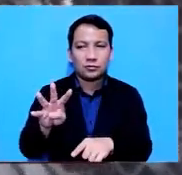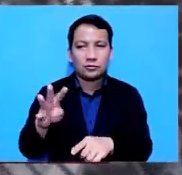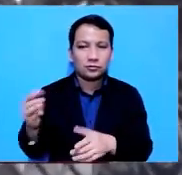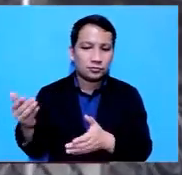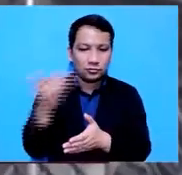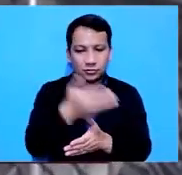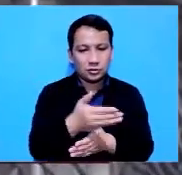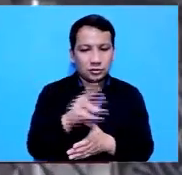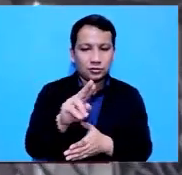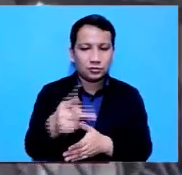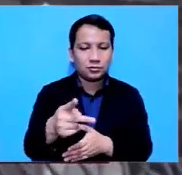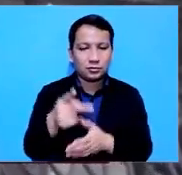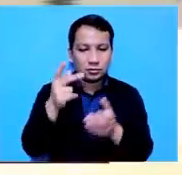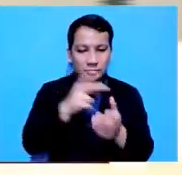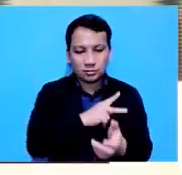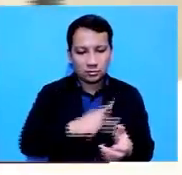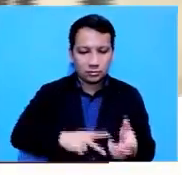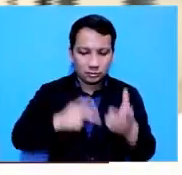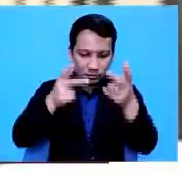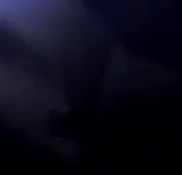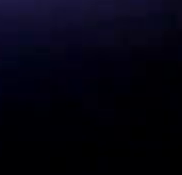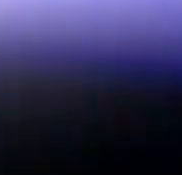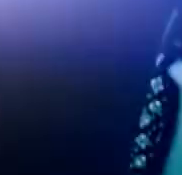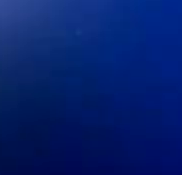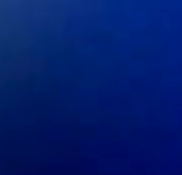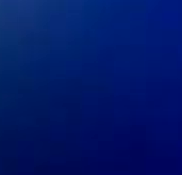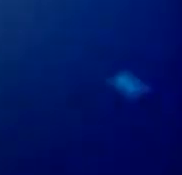ni King Charles III.